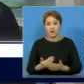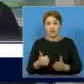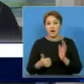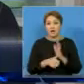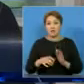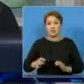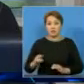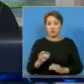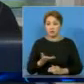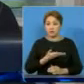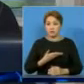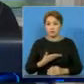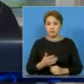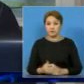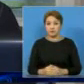ауданымызда